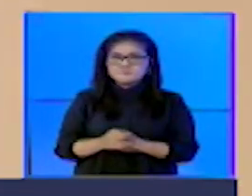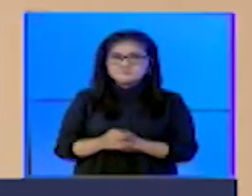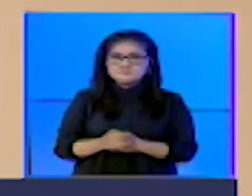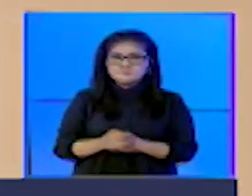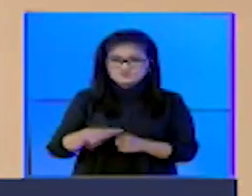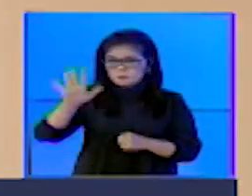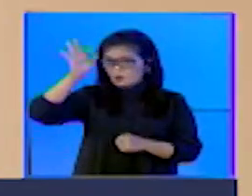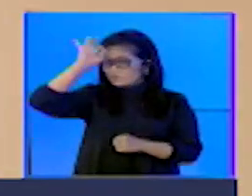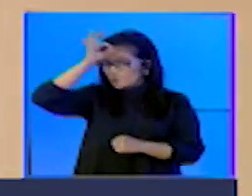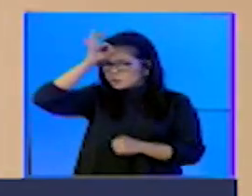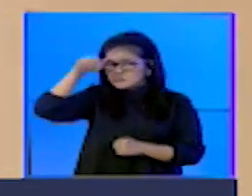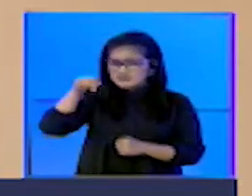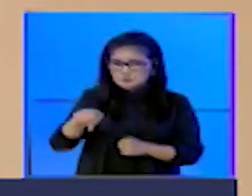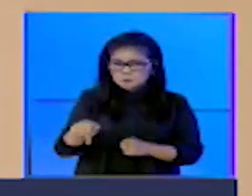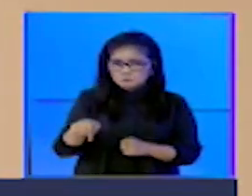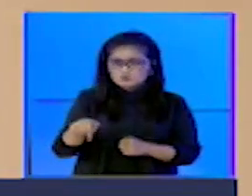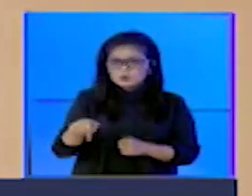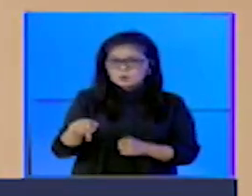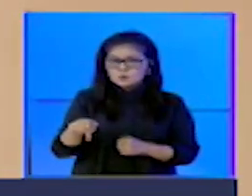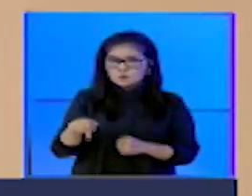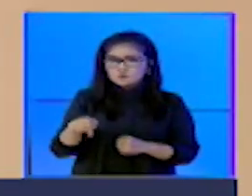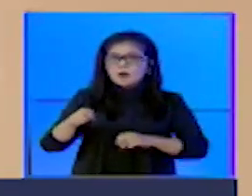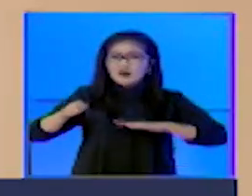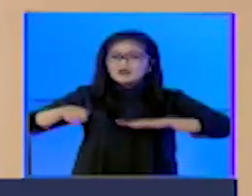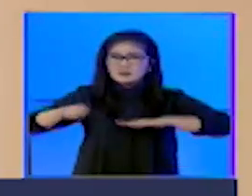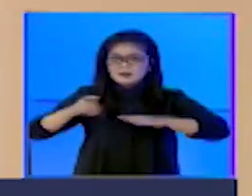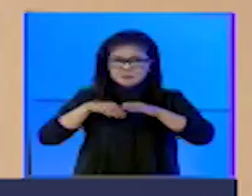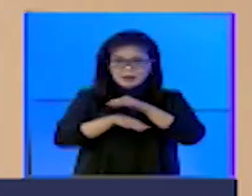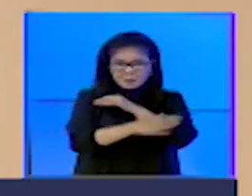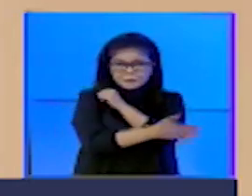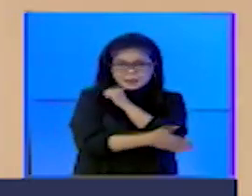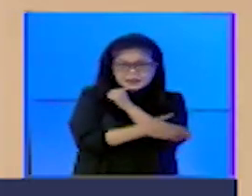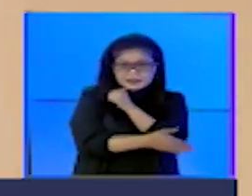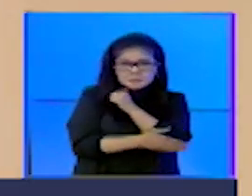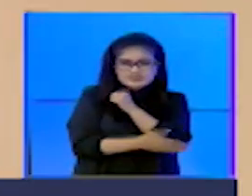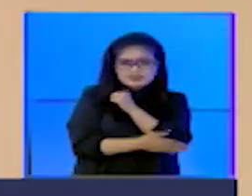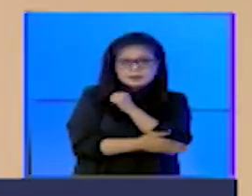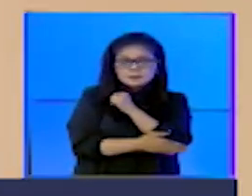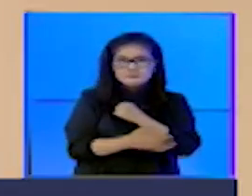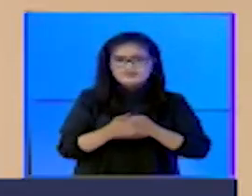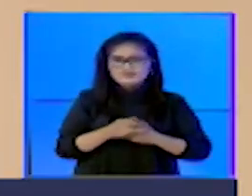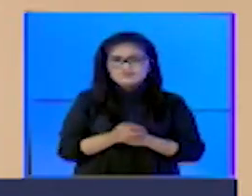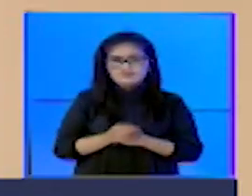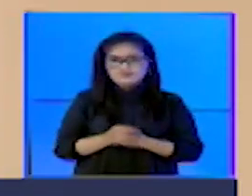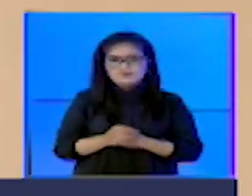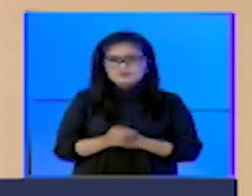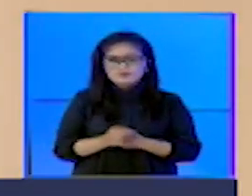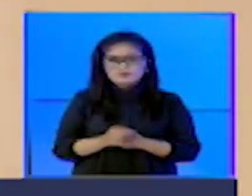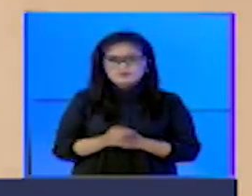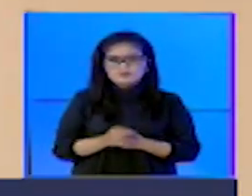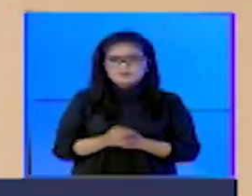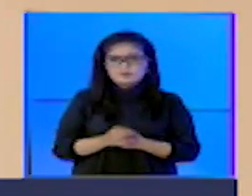Kepolisian, Kemendagri. Kemendagri itu soal kependudukannya. Ucapil, ya. Kemudian